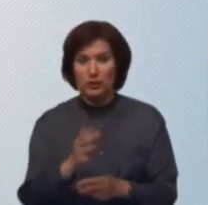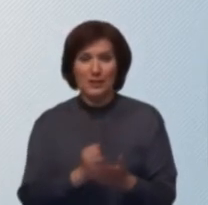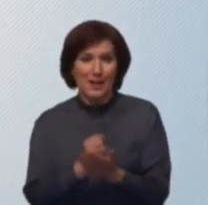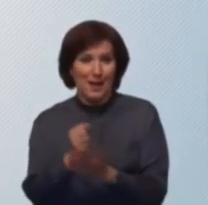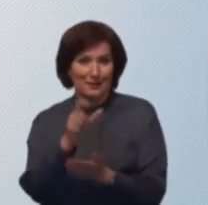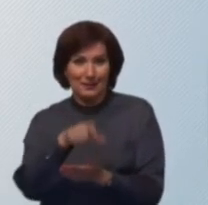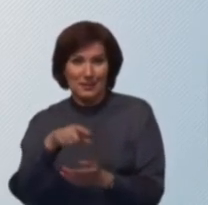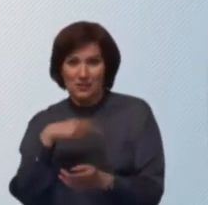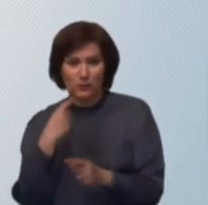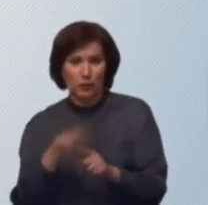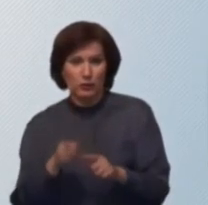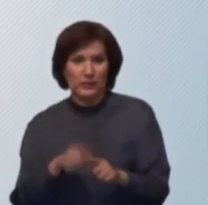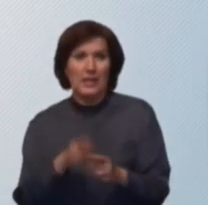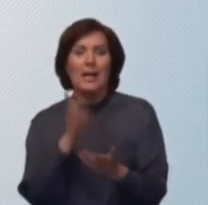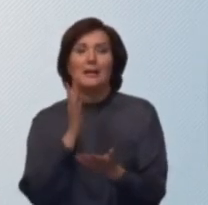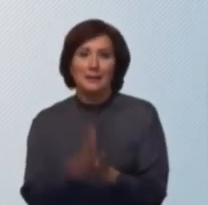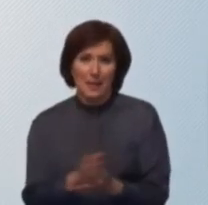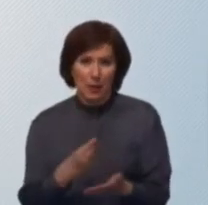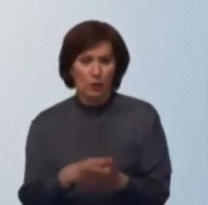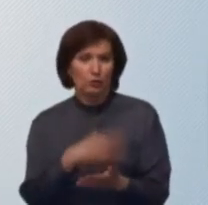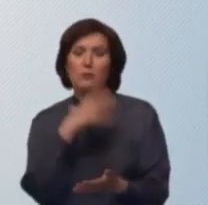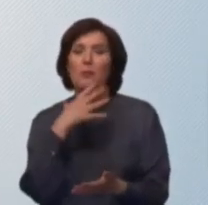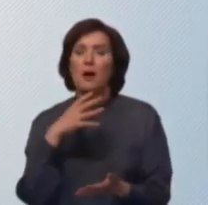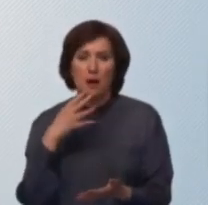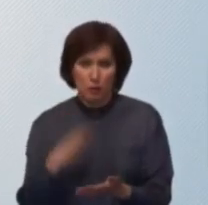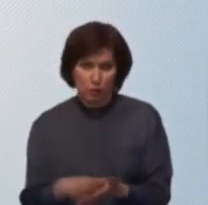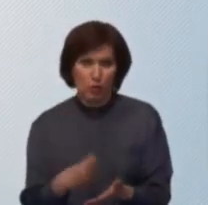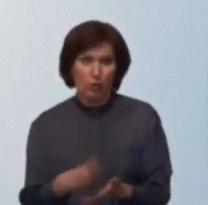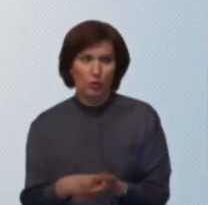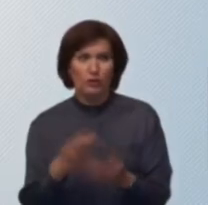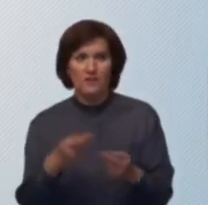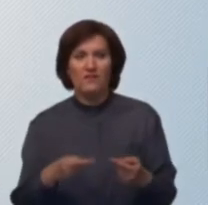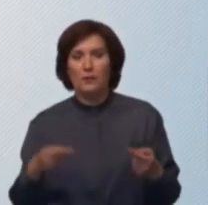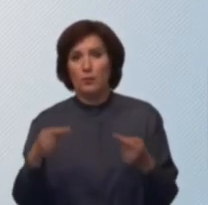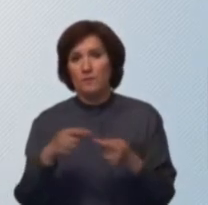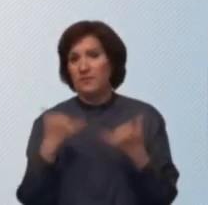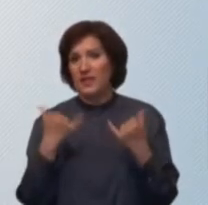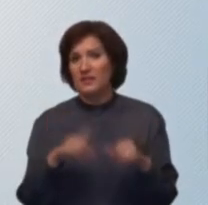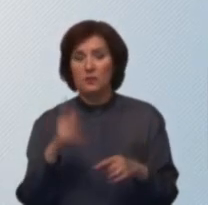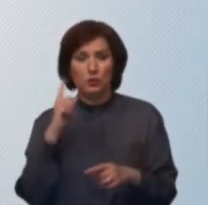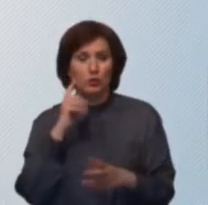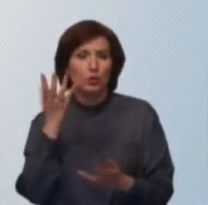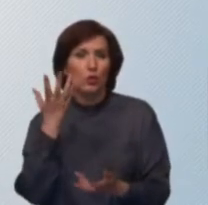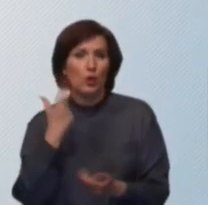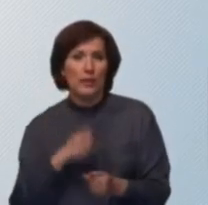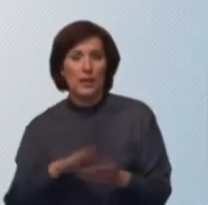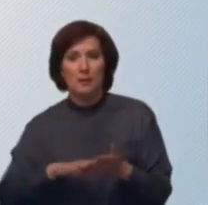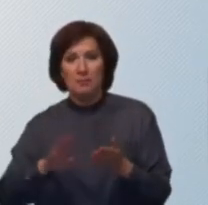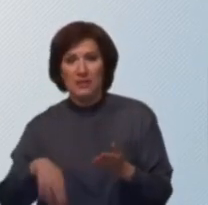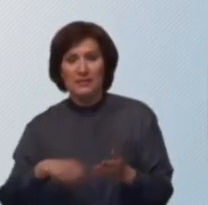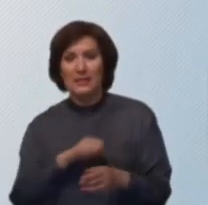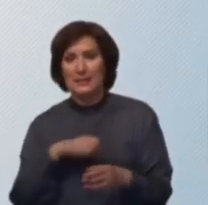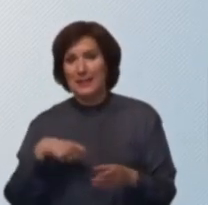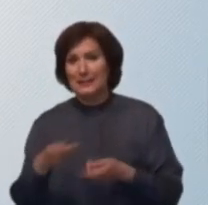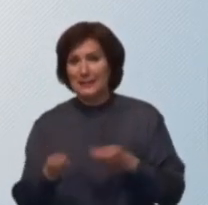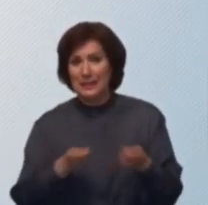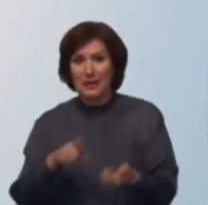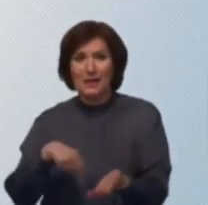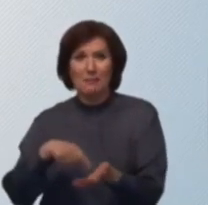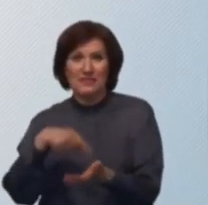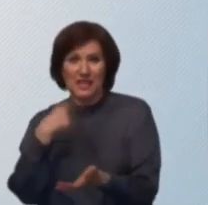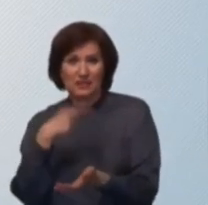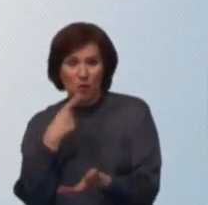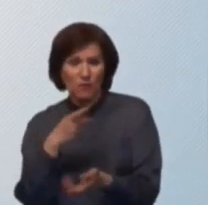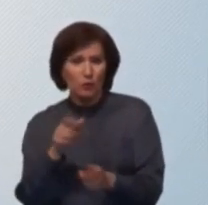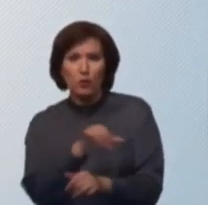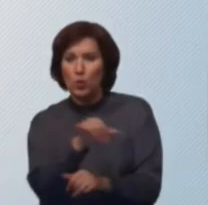кандидати говорили, що це є гроші, багато грошей. І відповідно дивно чути, коли після децентралізації міста говорять про те,